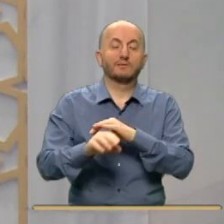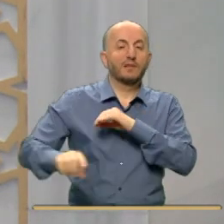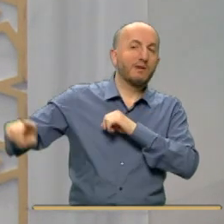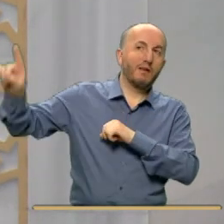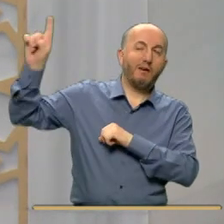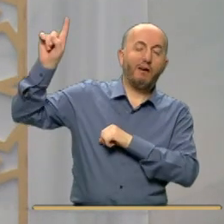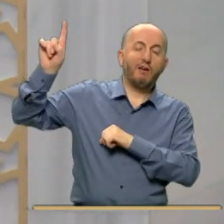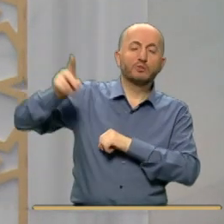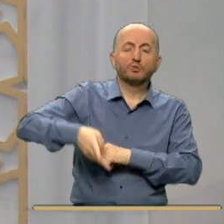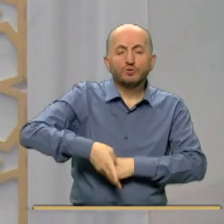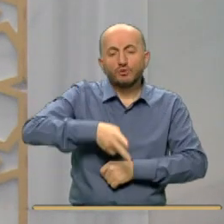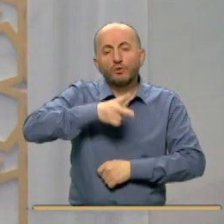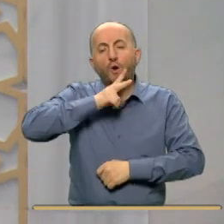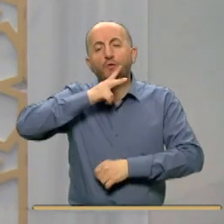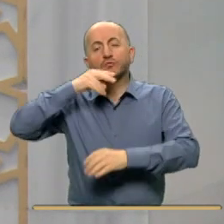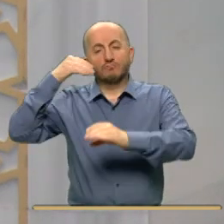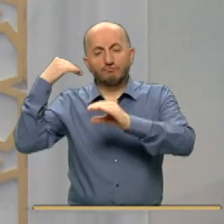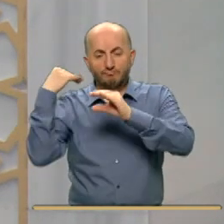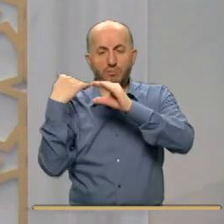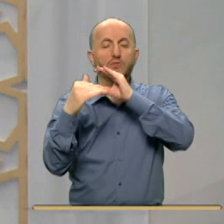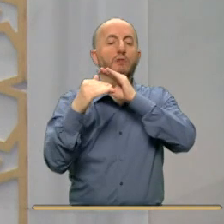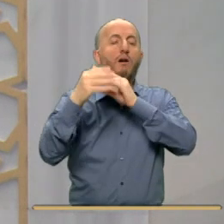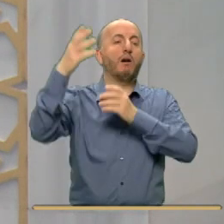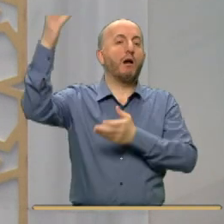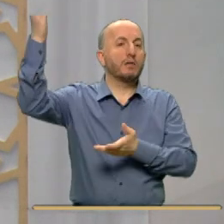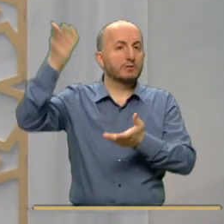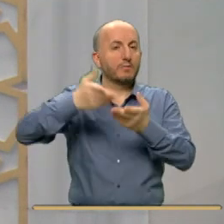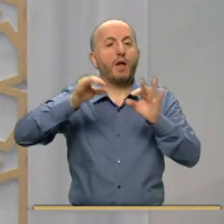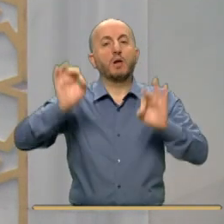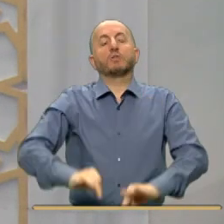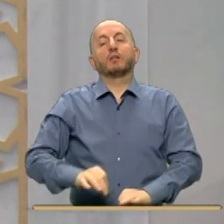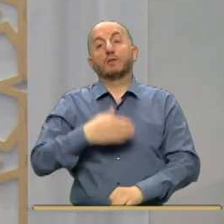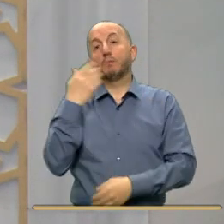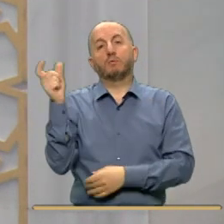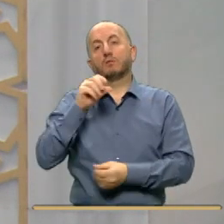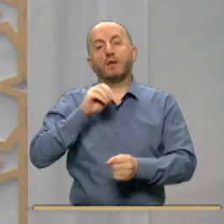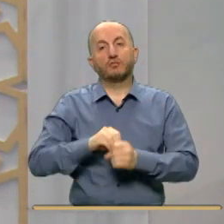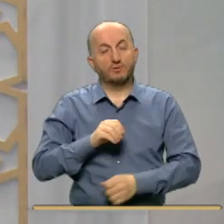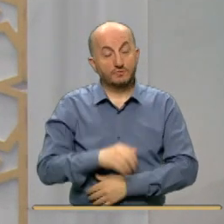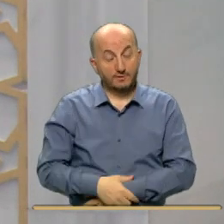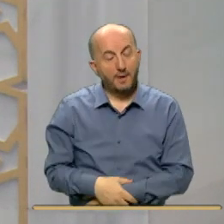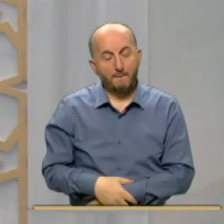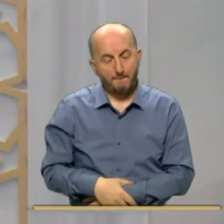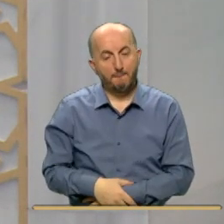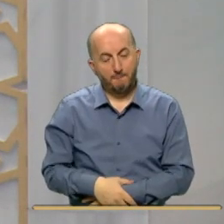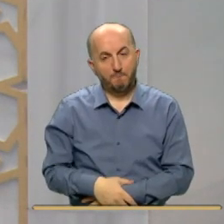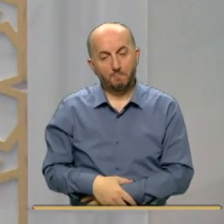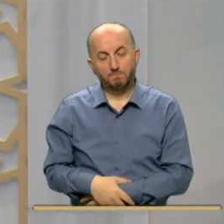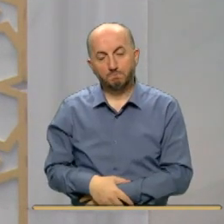İlahi, son ilahi mesaj inmeye ve indirilmeye başlandı Ramazan'da.